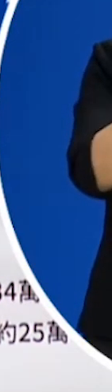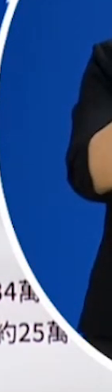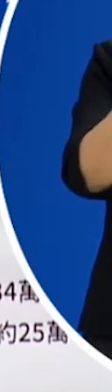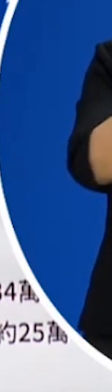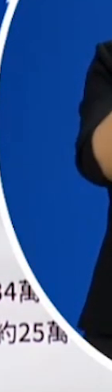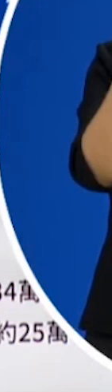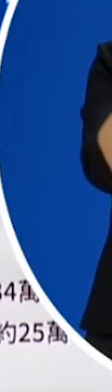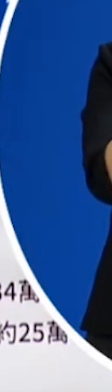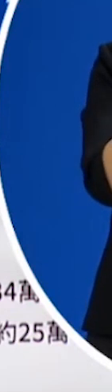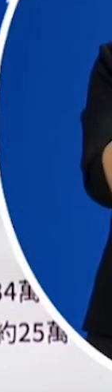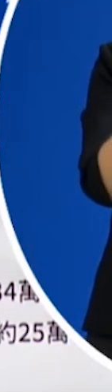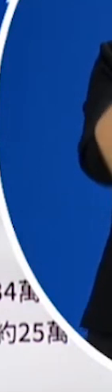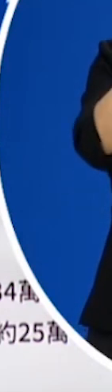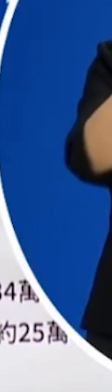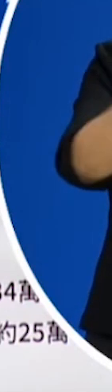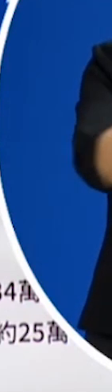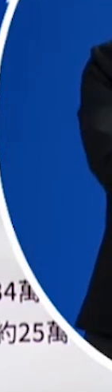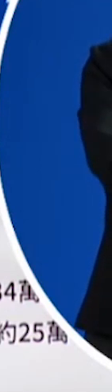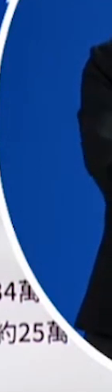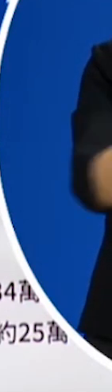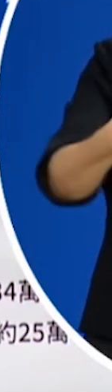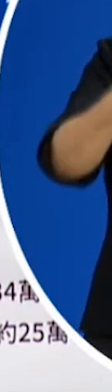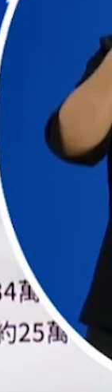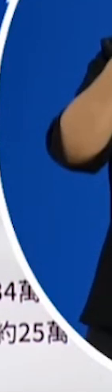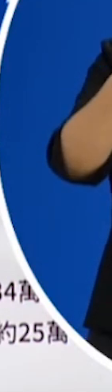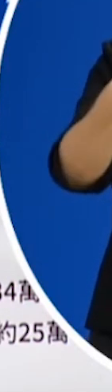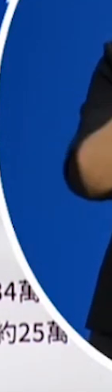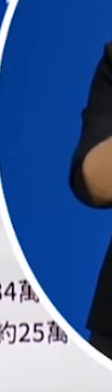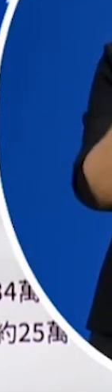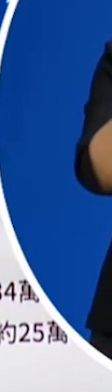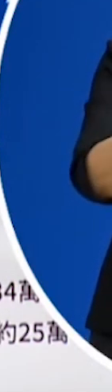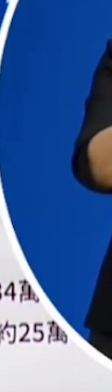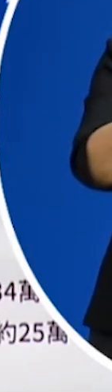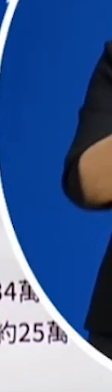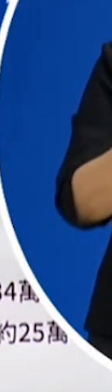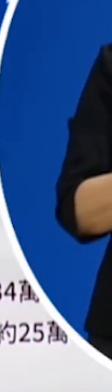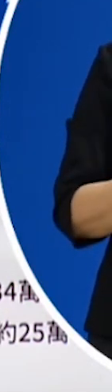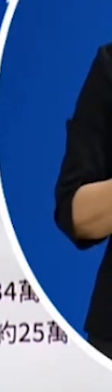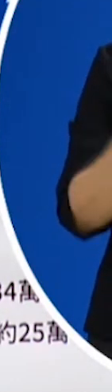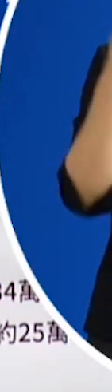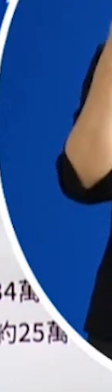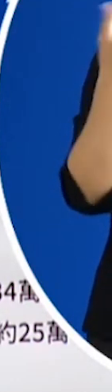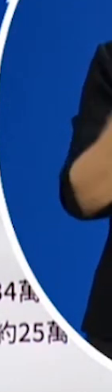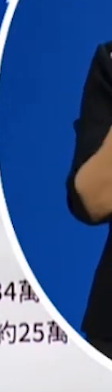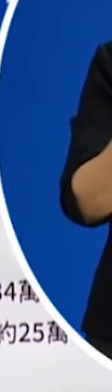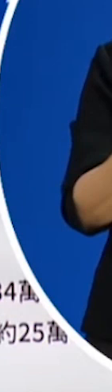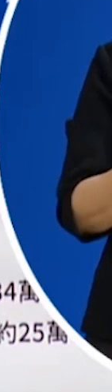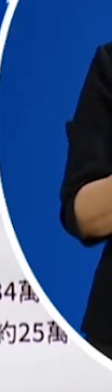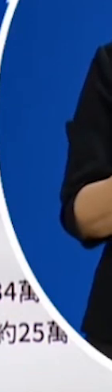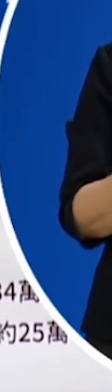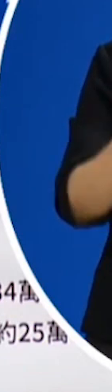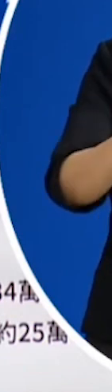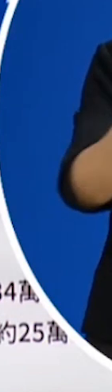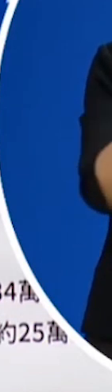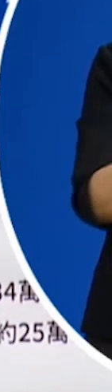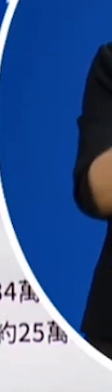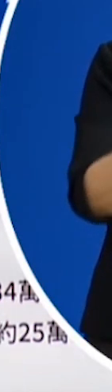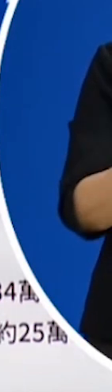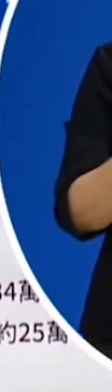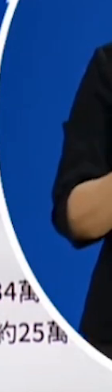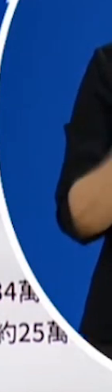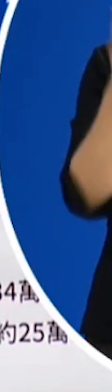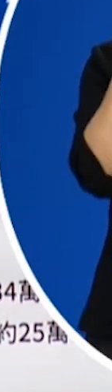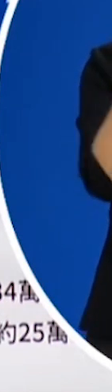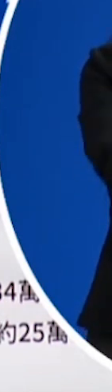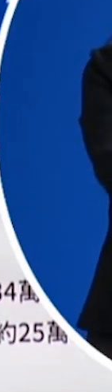整体第一剂的保护力多，因为我们大部分来看起来，若以一个简单的哈，当然这是举例了哈。如果说